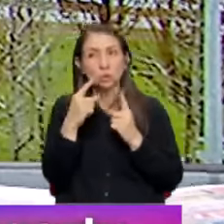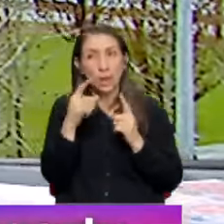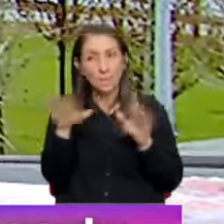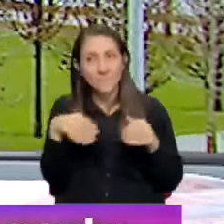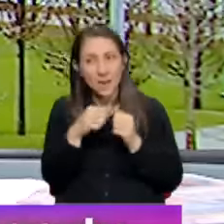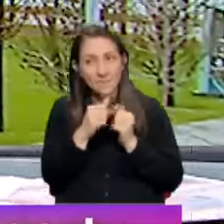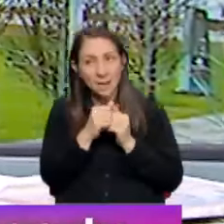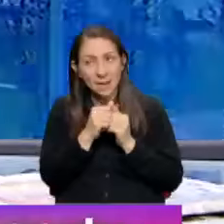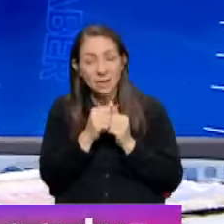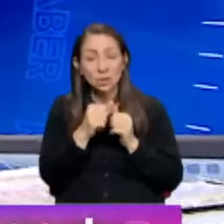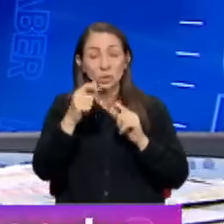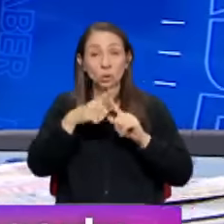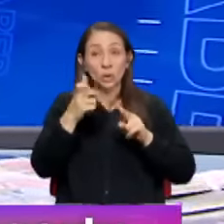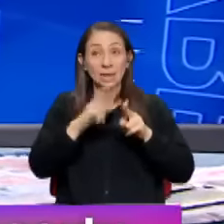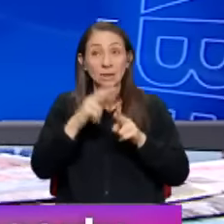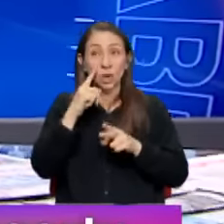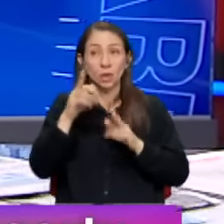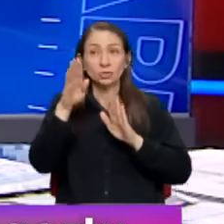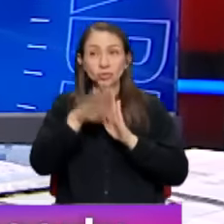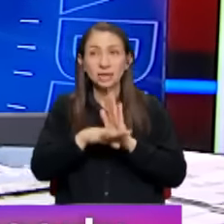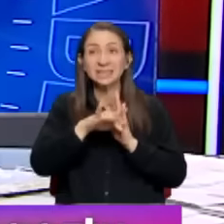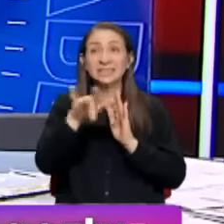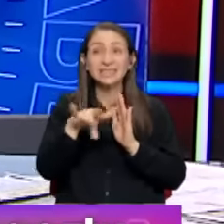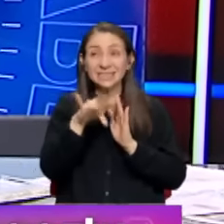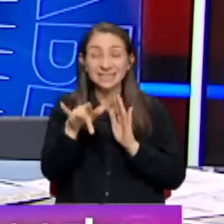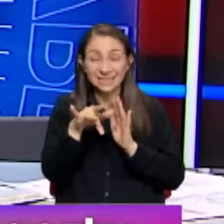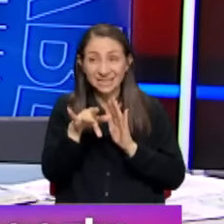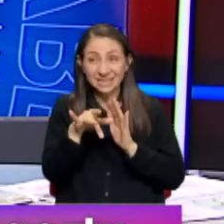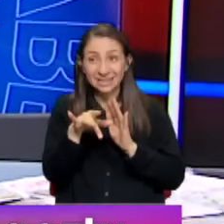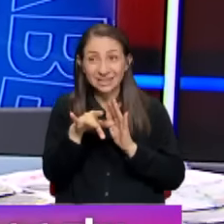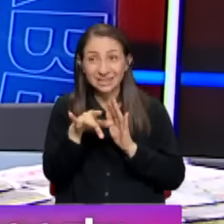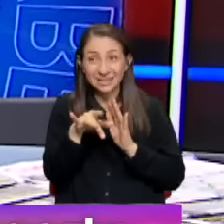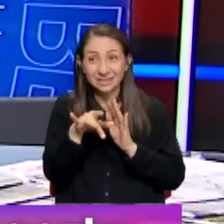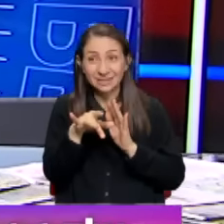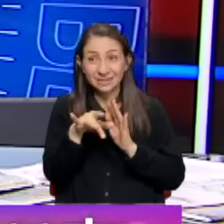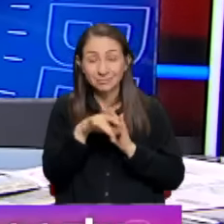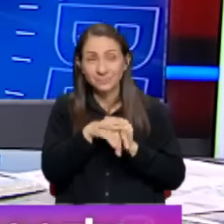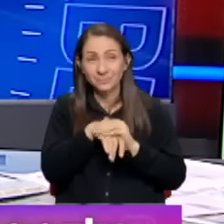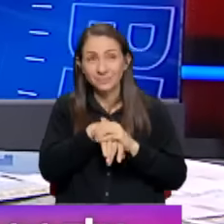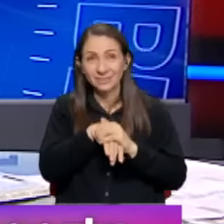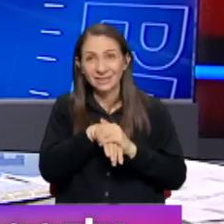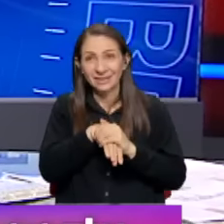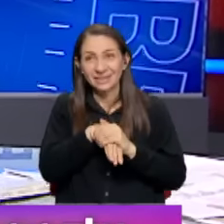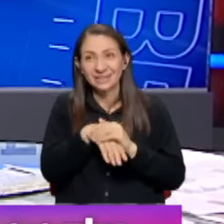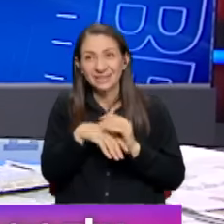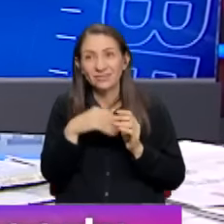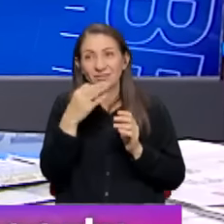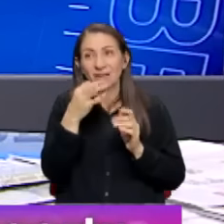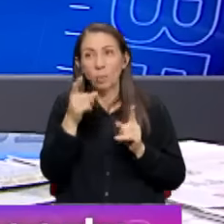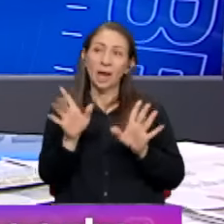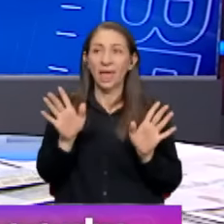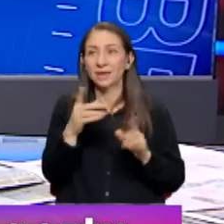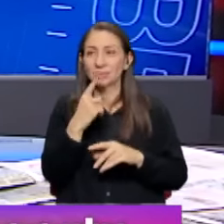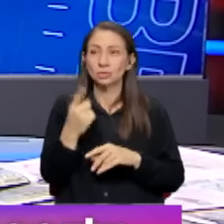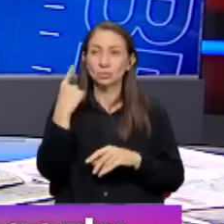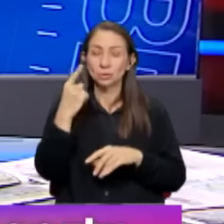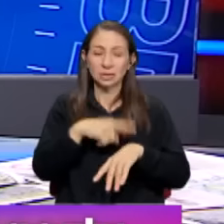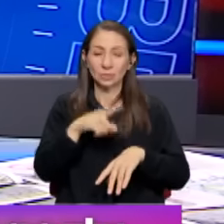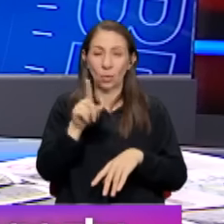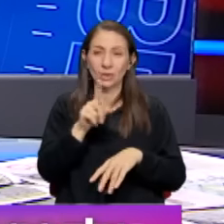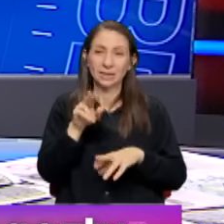birlikte. TÜİK'e göre düşen işsizlik, hani fıkra bu kadar demiştik. Zaten dün saatler